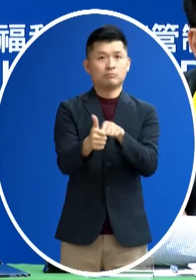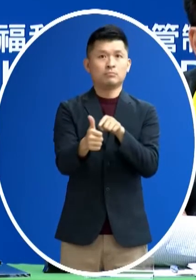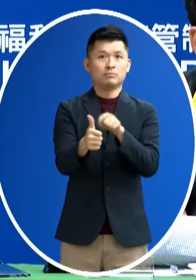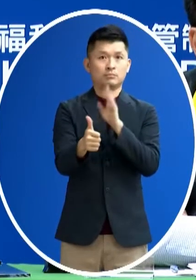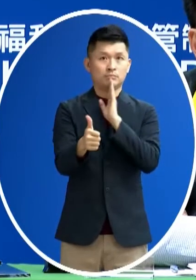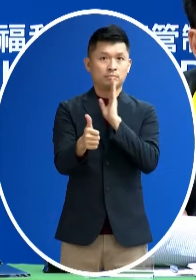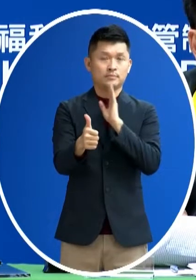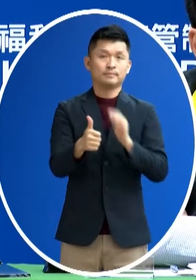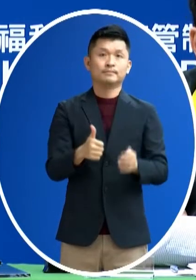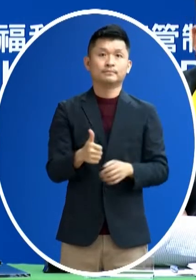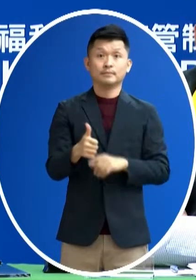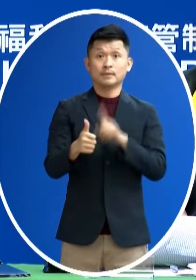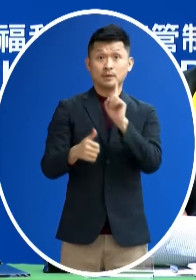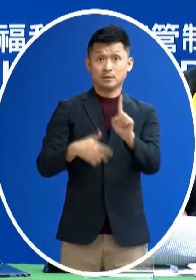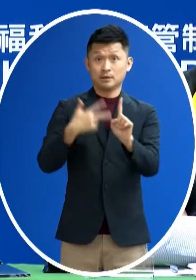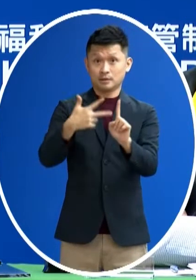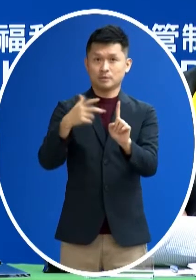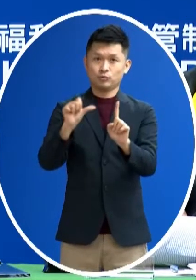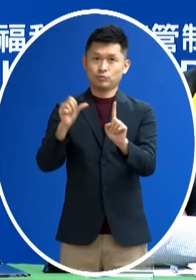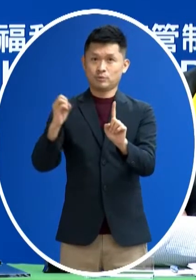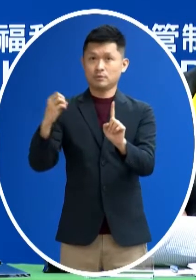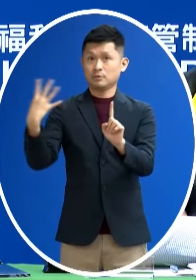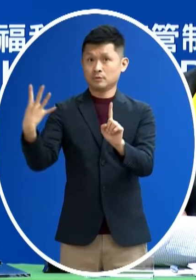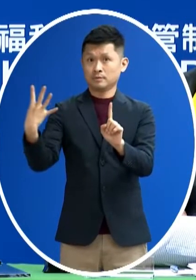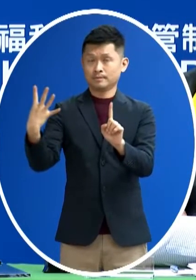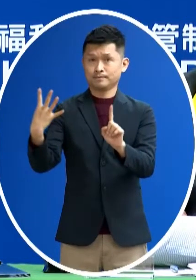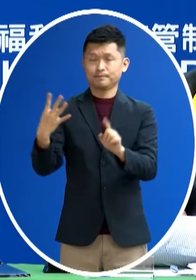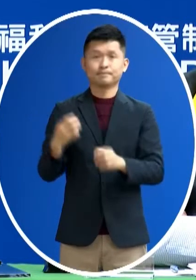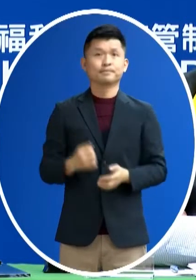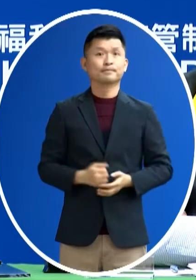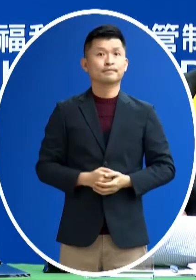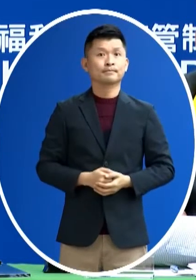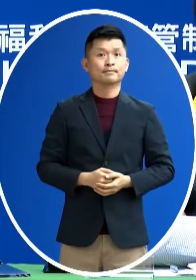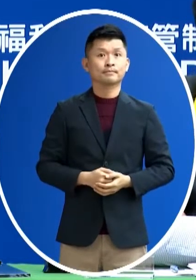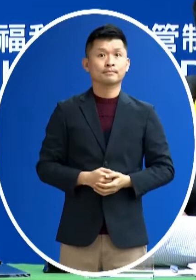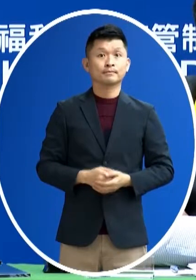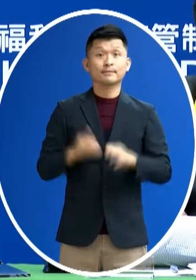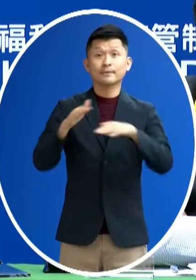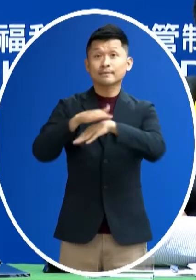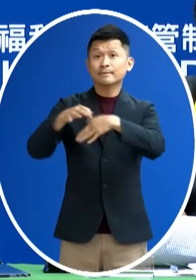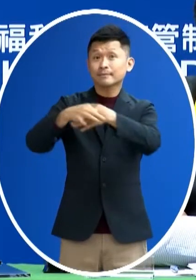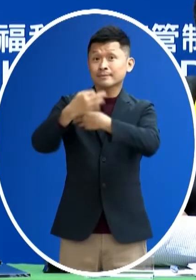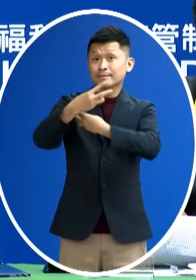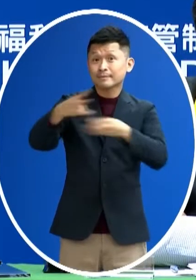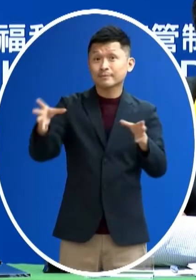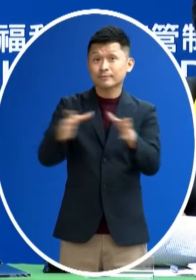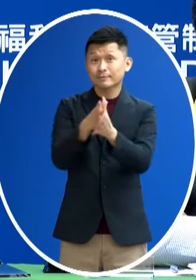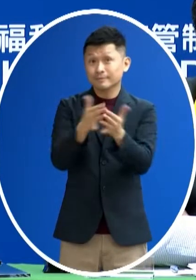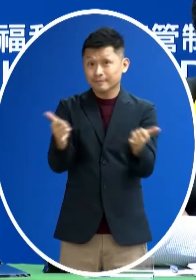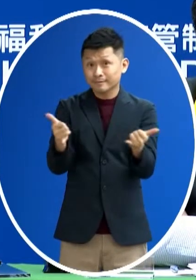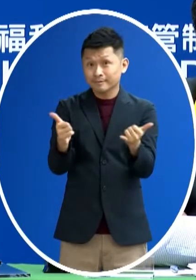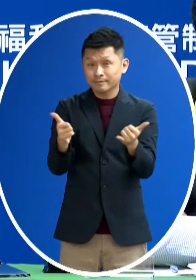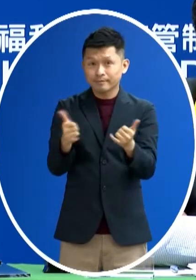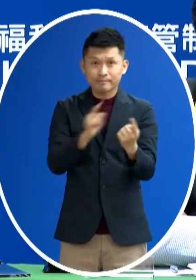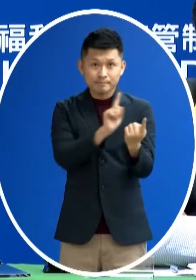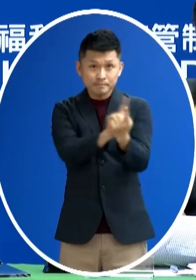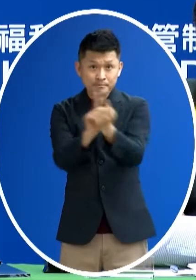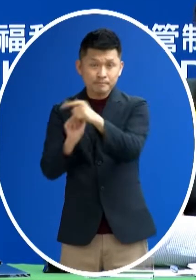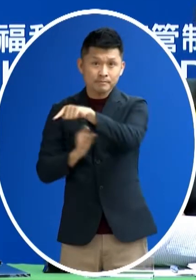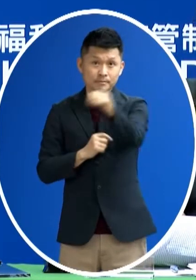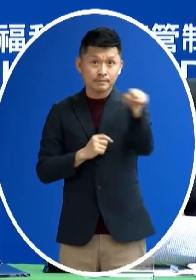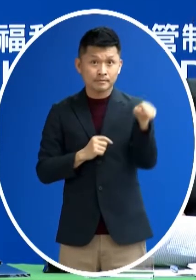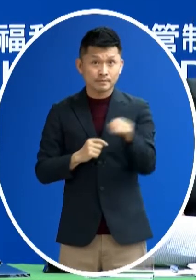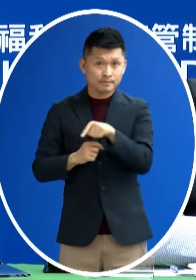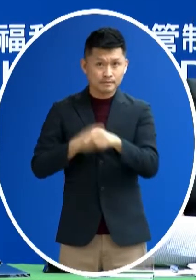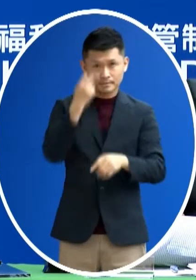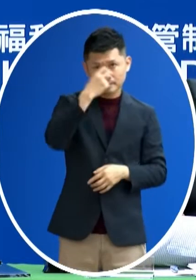孩17504。那居民的小孩，他在安亲班的同学，在扩大去采到安亲班